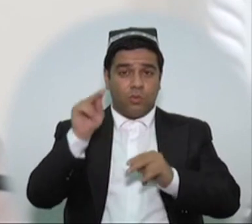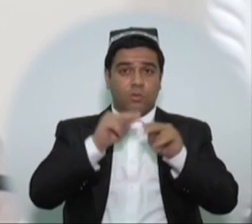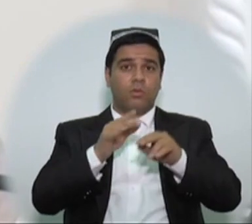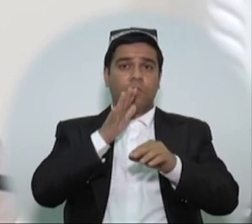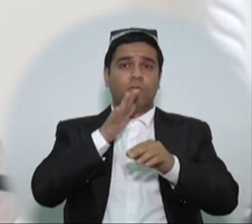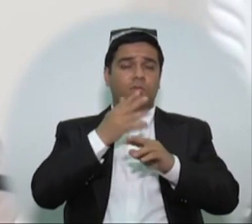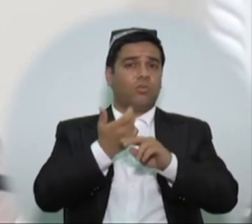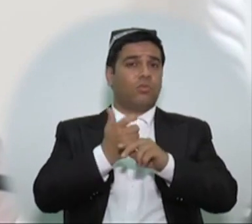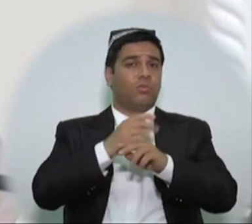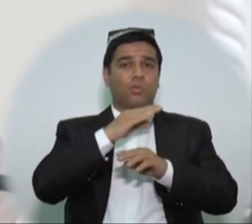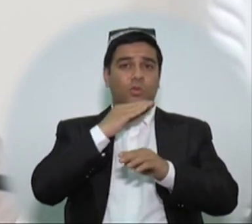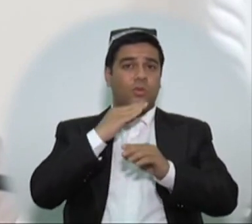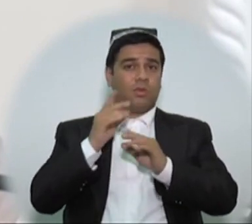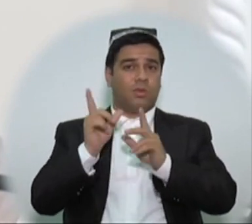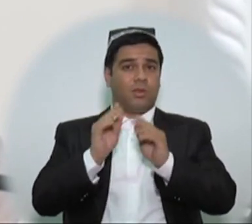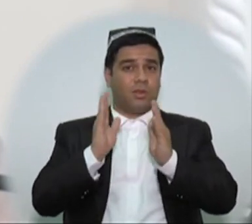ketadi.